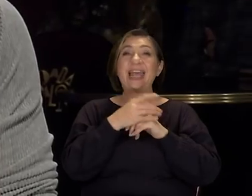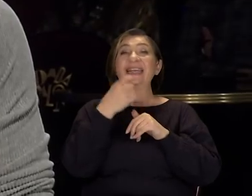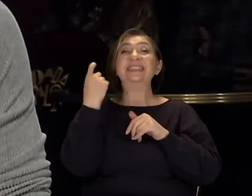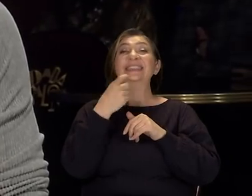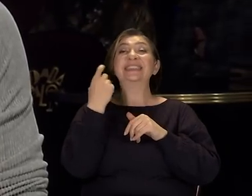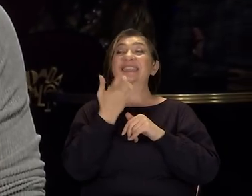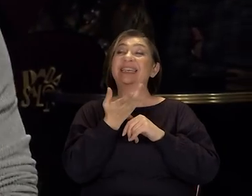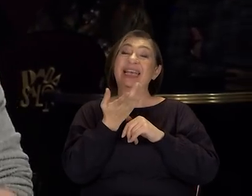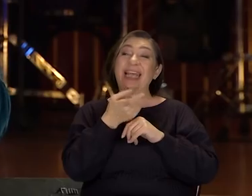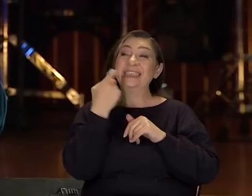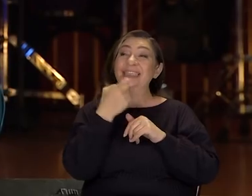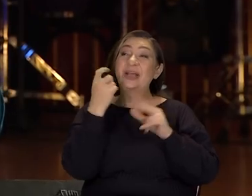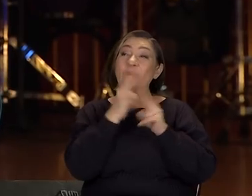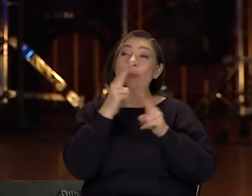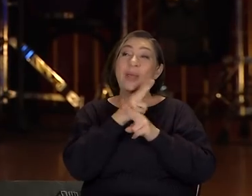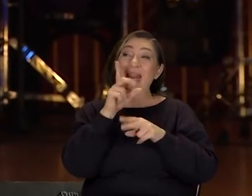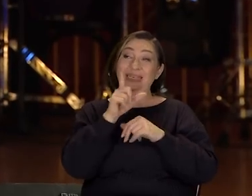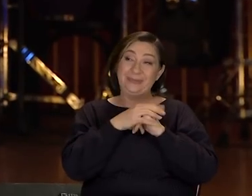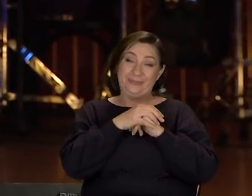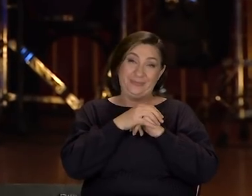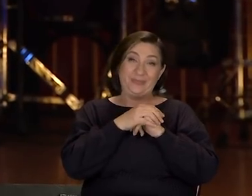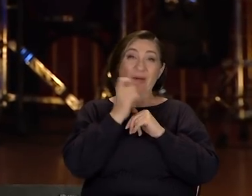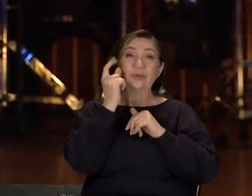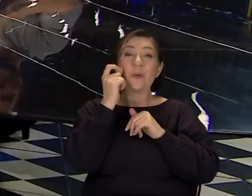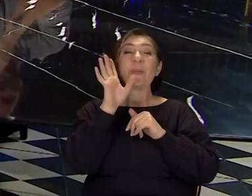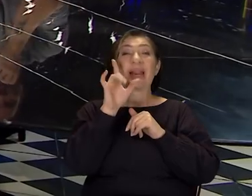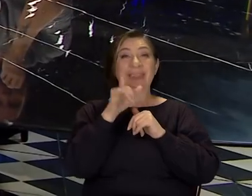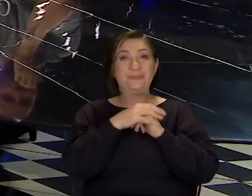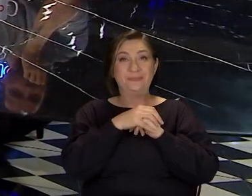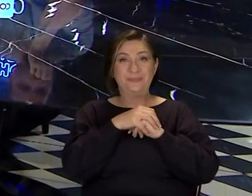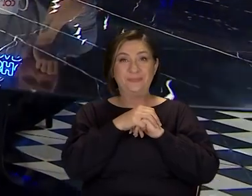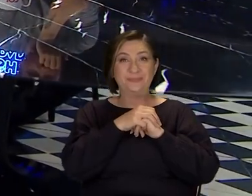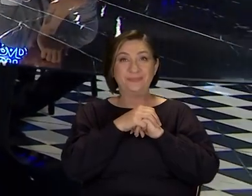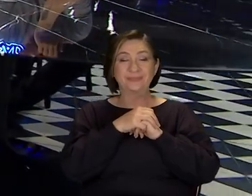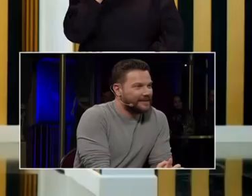eski. Eskilere gülmek lazım. Aynen, adı üstünde. Özlememek lazım. Görelim.